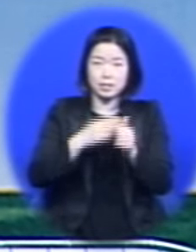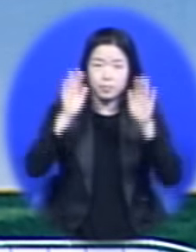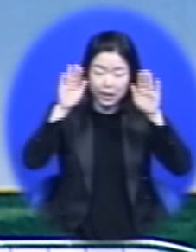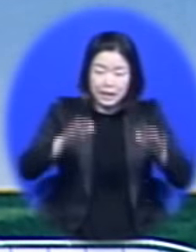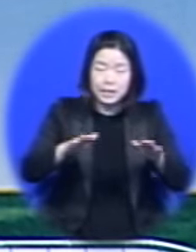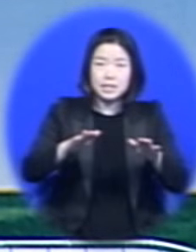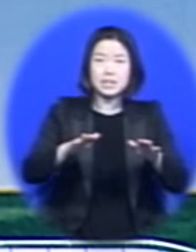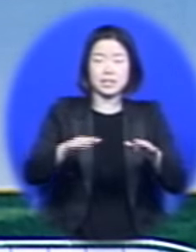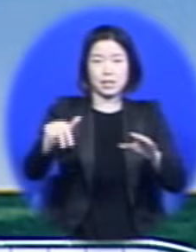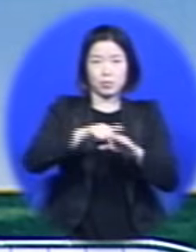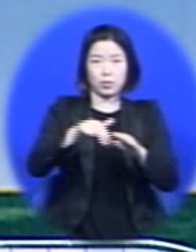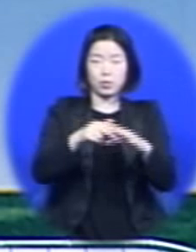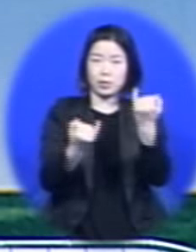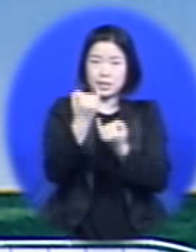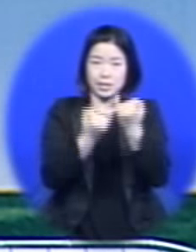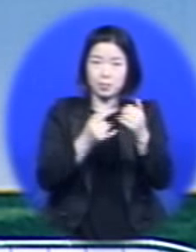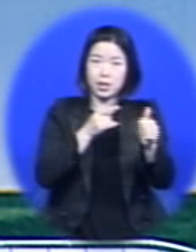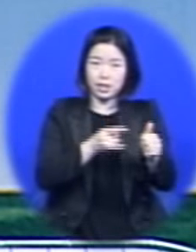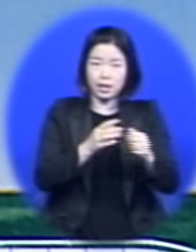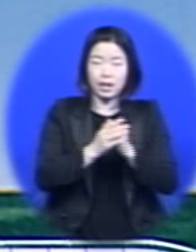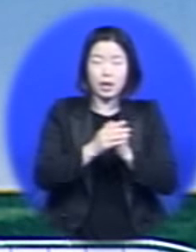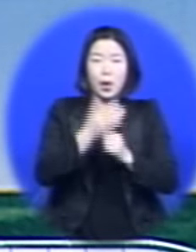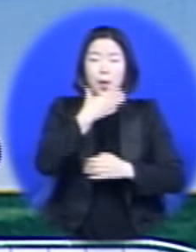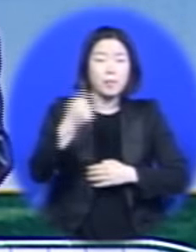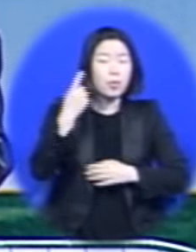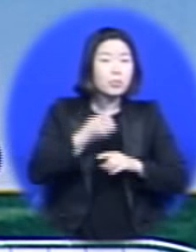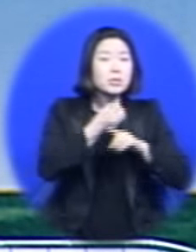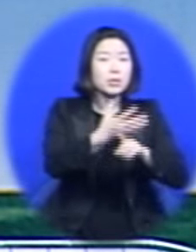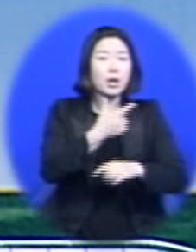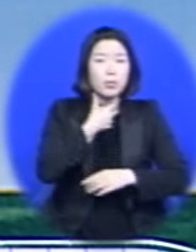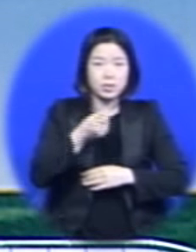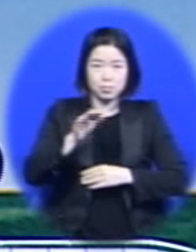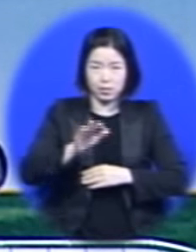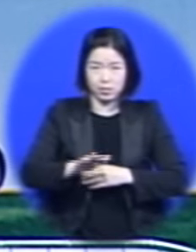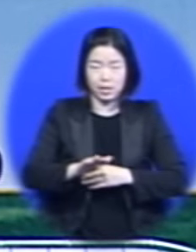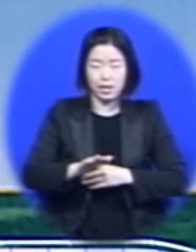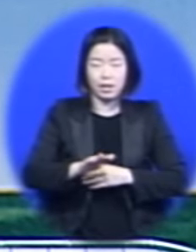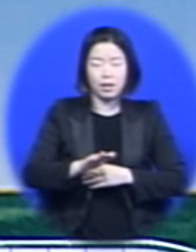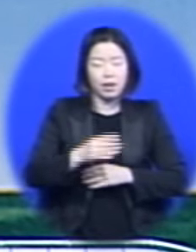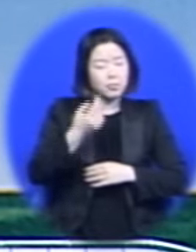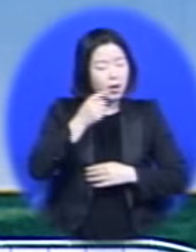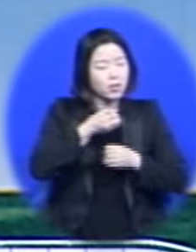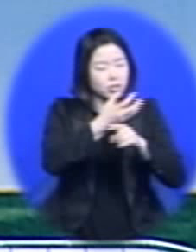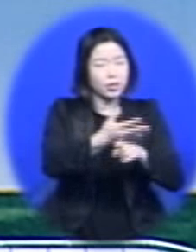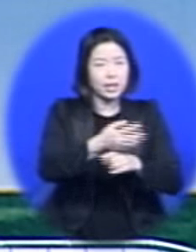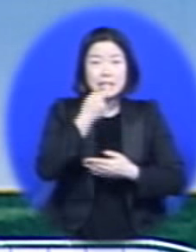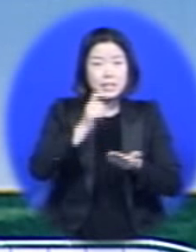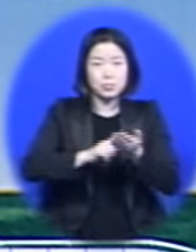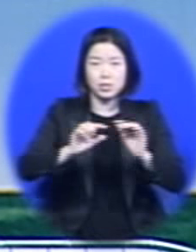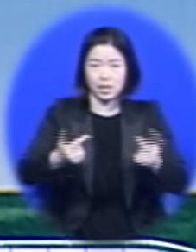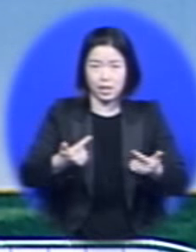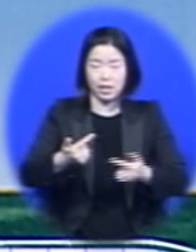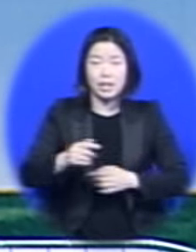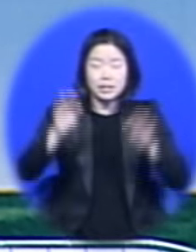자매에게 복음을 전하고 싶었는데 좀처럼 전하기가 어려웠답니다. 그 나라는